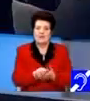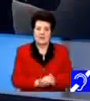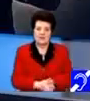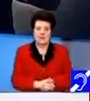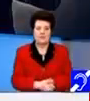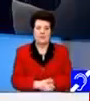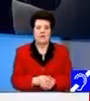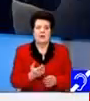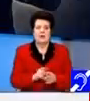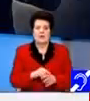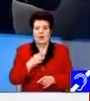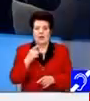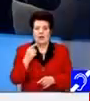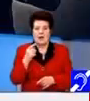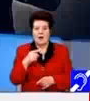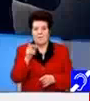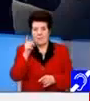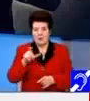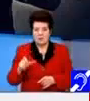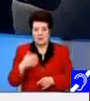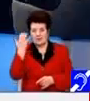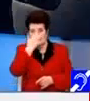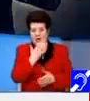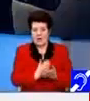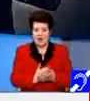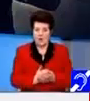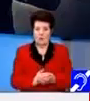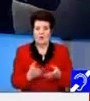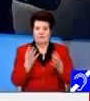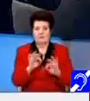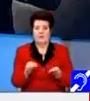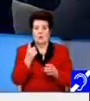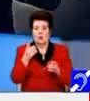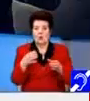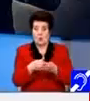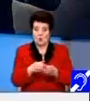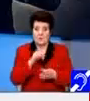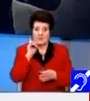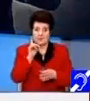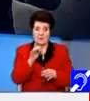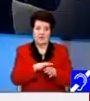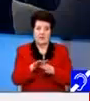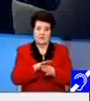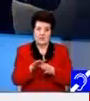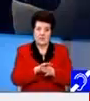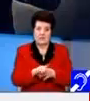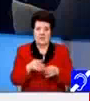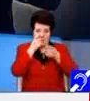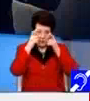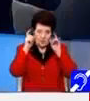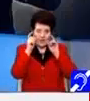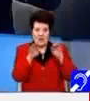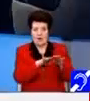Persoanele nevăzătoare au o speranță în plus la o viață normală grație invenției unui grup de tineri români care au realizat o pereche de ochelari